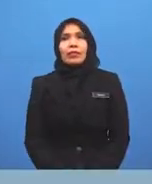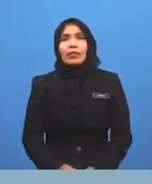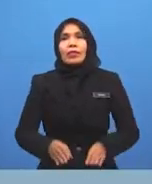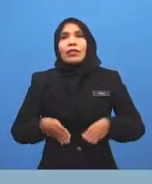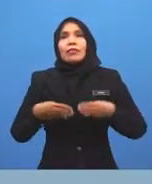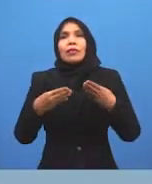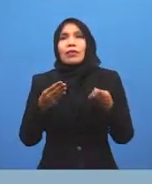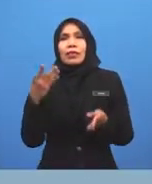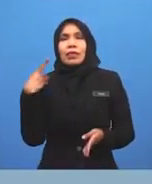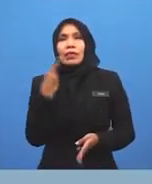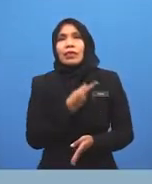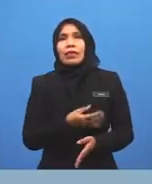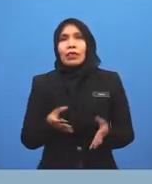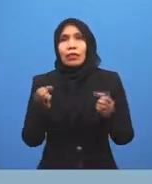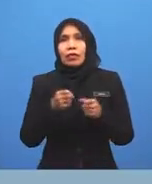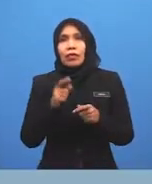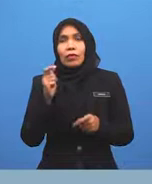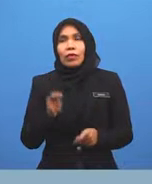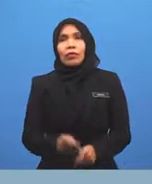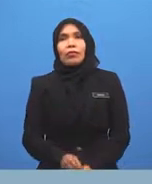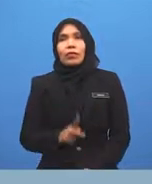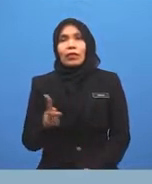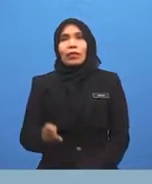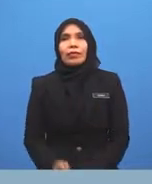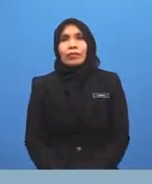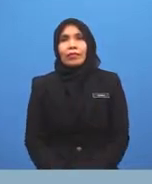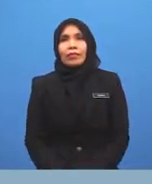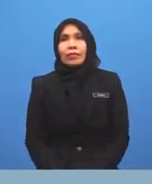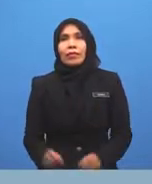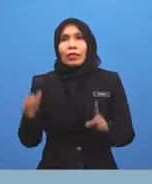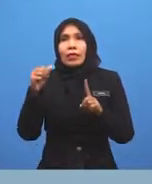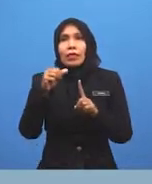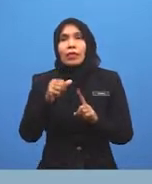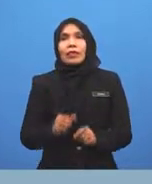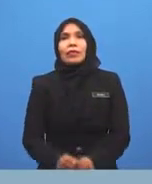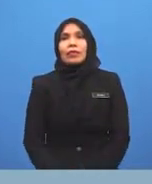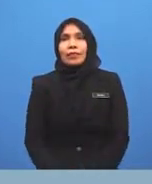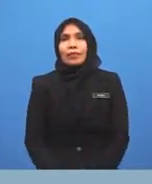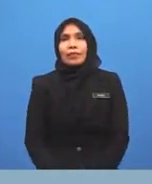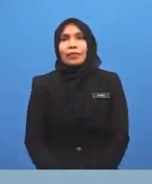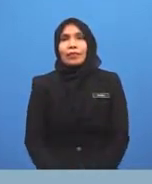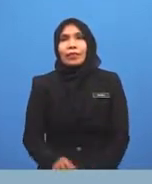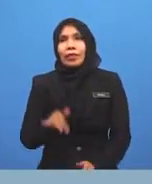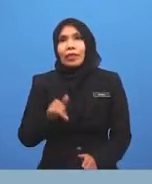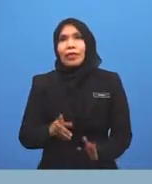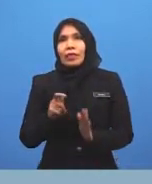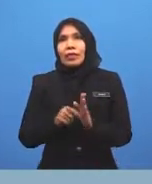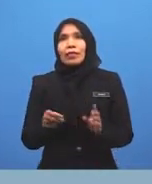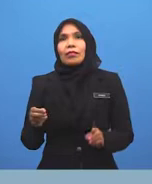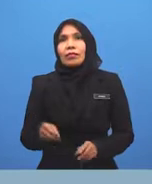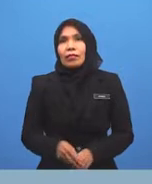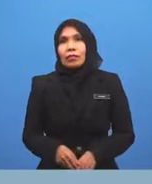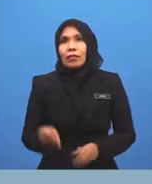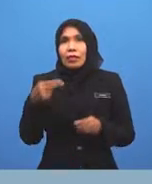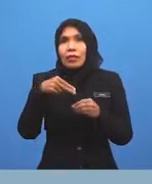Bagaimana kita mahu menentukan arah arus aruhan yang terhasil pada penjana arus terus?